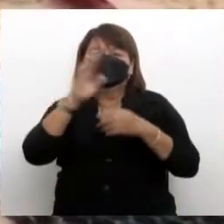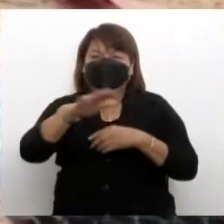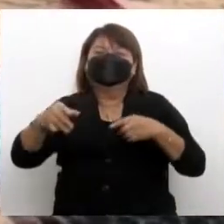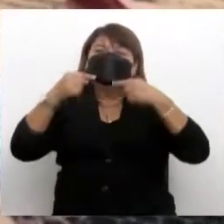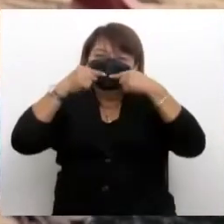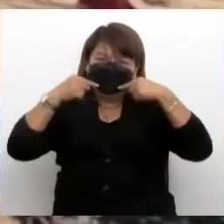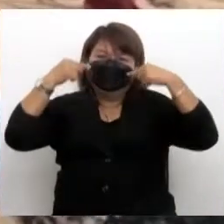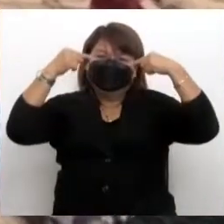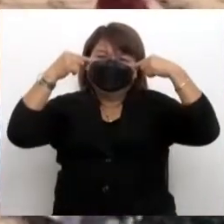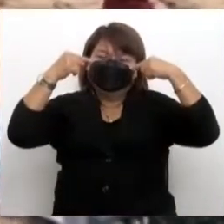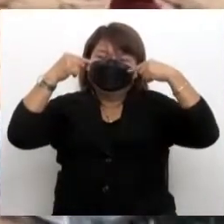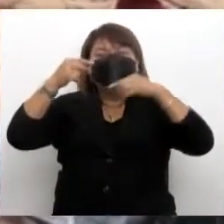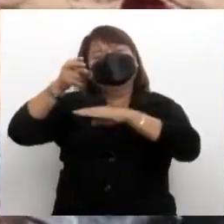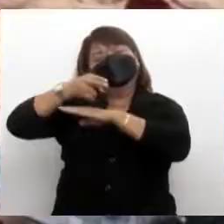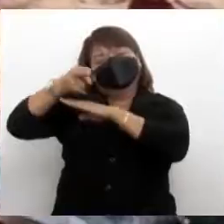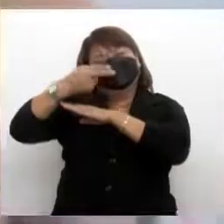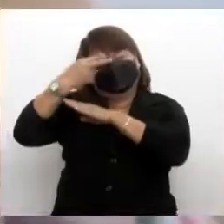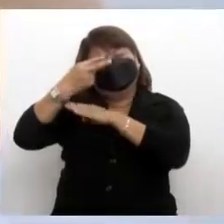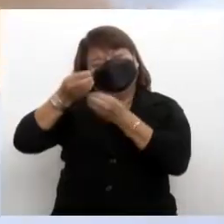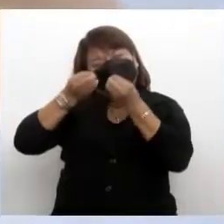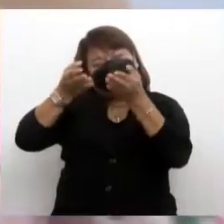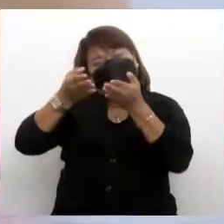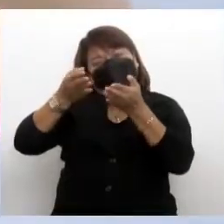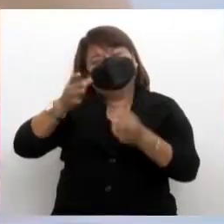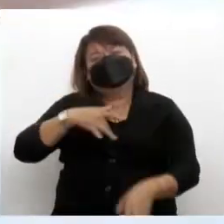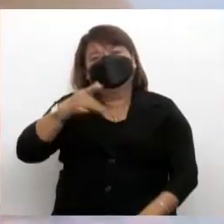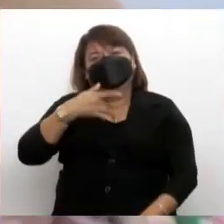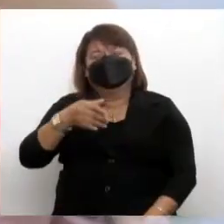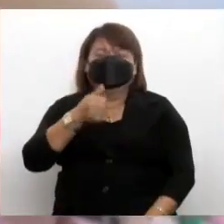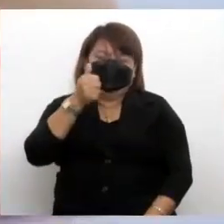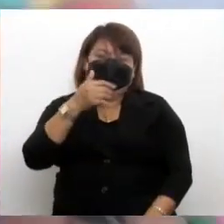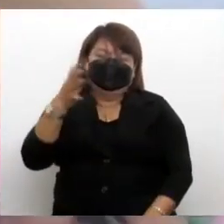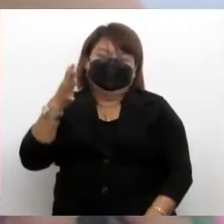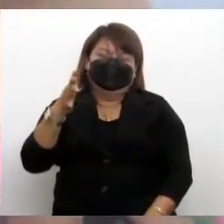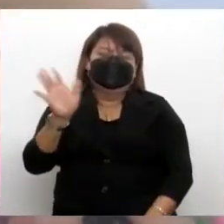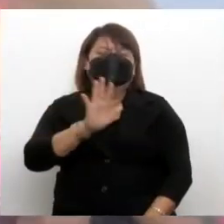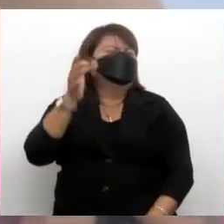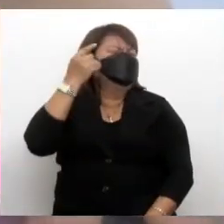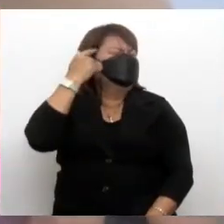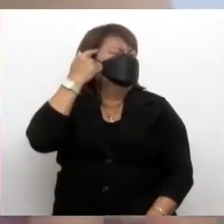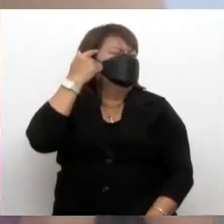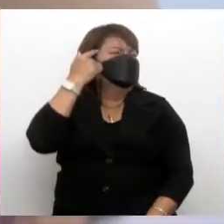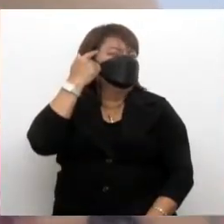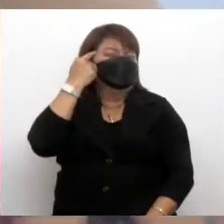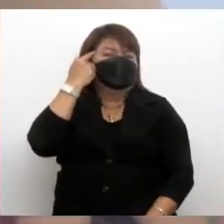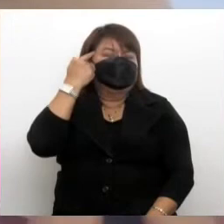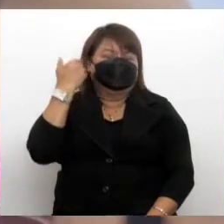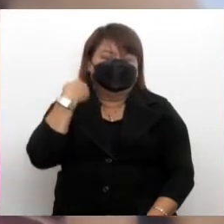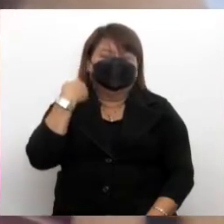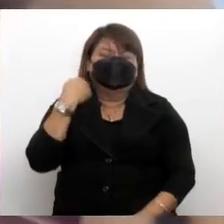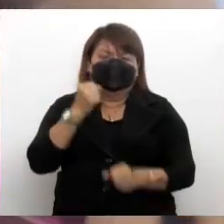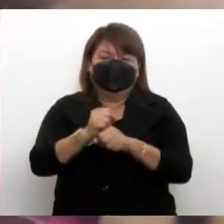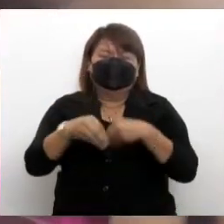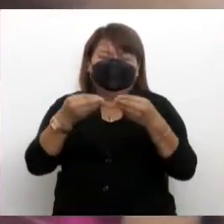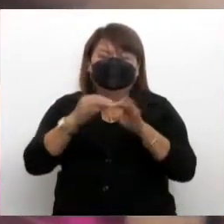ค่ะจากคลิปที่ส่งมาเราก็รู้สึกมันดีจังเลยจากที่เราไม่ได้นึกว่าเฮ้ยมันมีอิทธิพลขนาดนี้เลยเหร